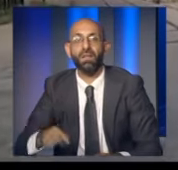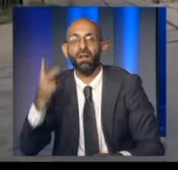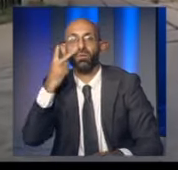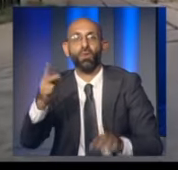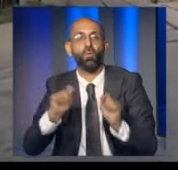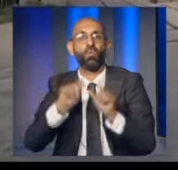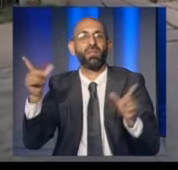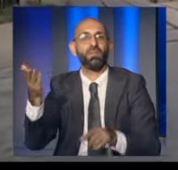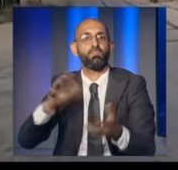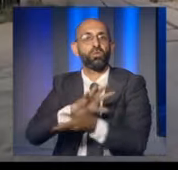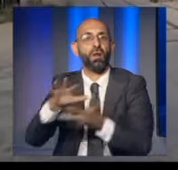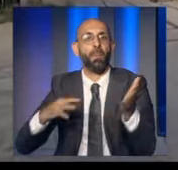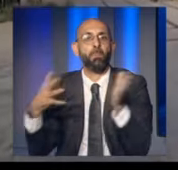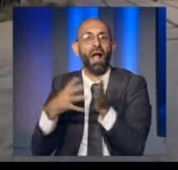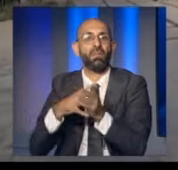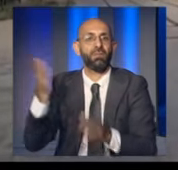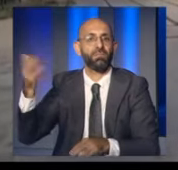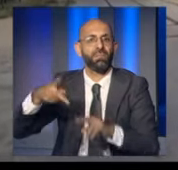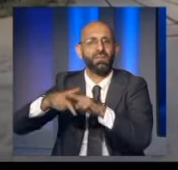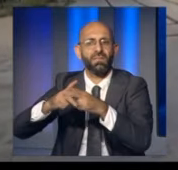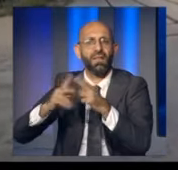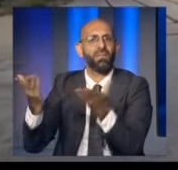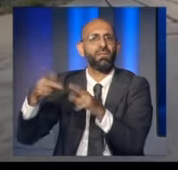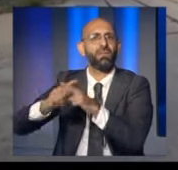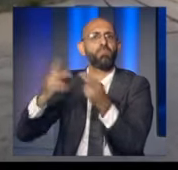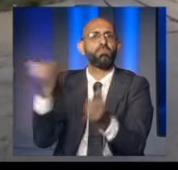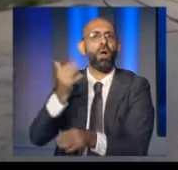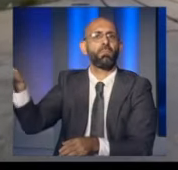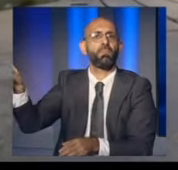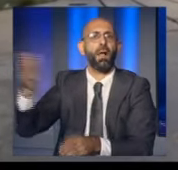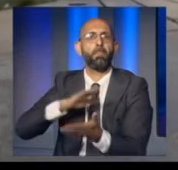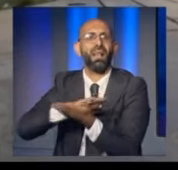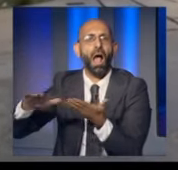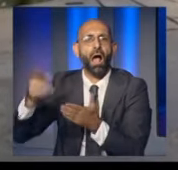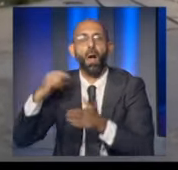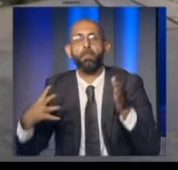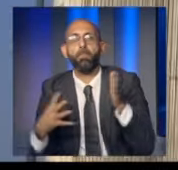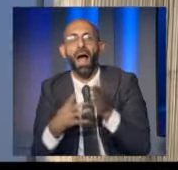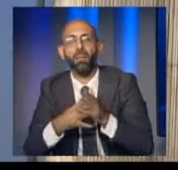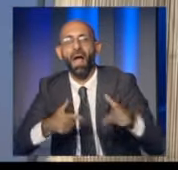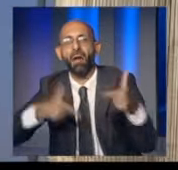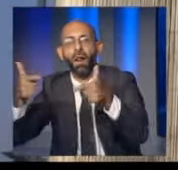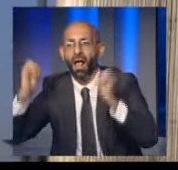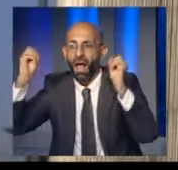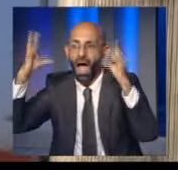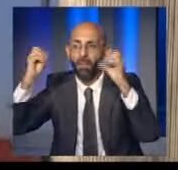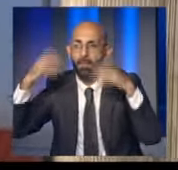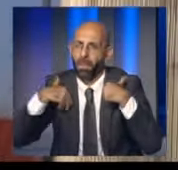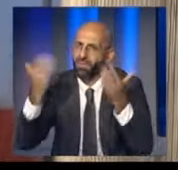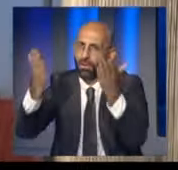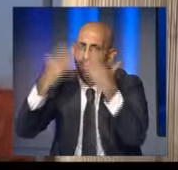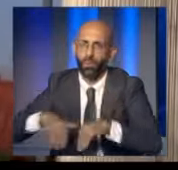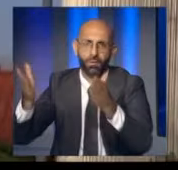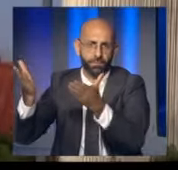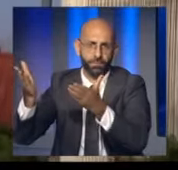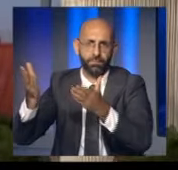خط عرمون كسارة هو الخط الوحيد الذي يربط البقاع بالشبكة، فإذا حصل أي عطل تصبح محافظتي البقاع وبعلبك